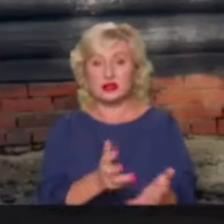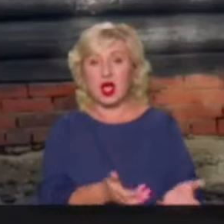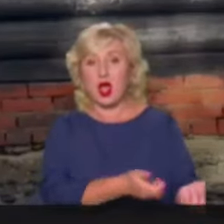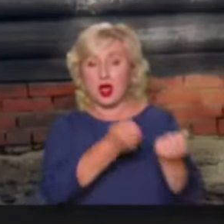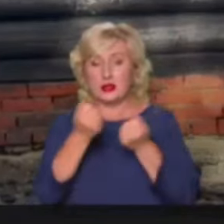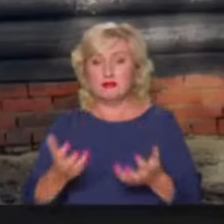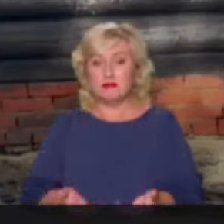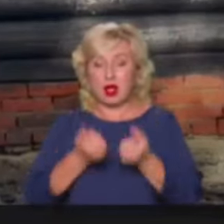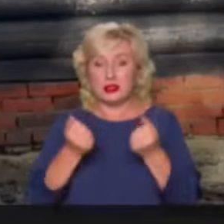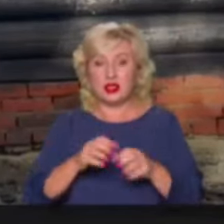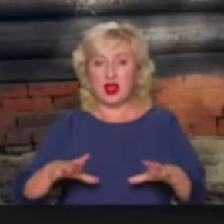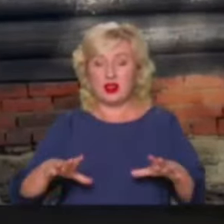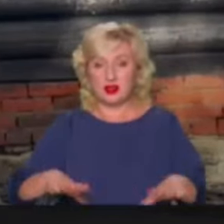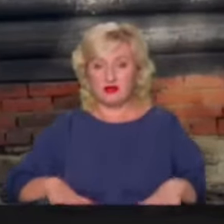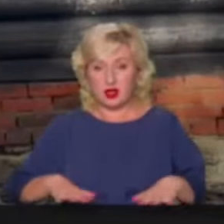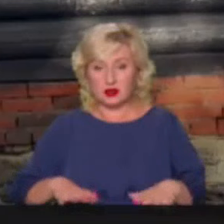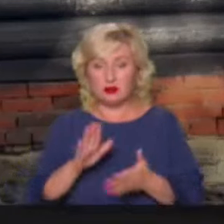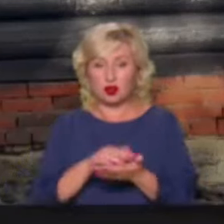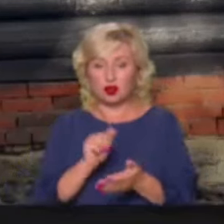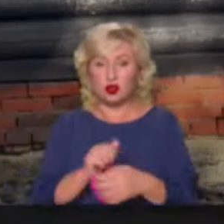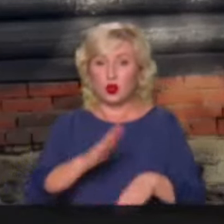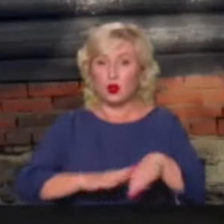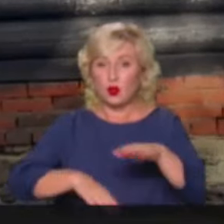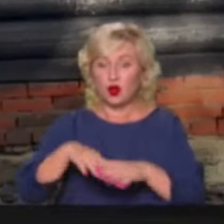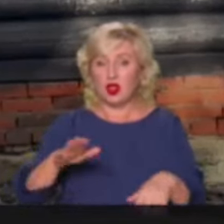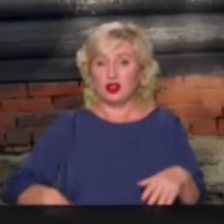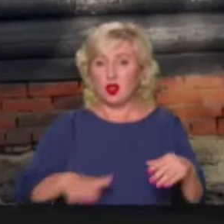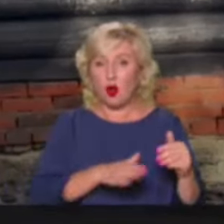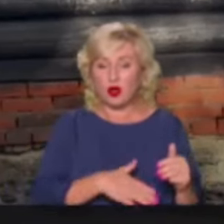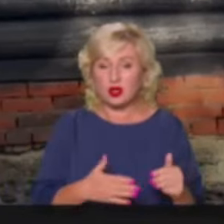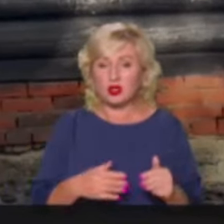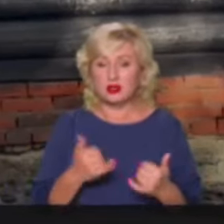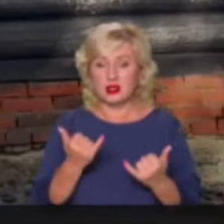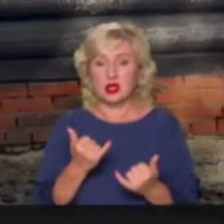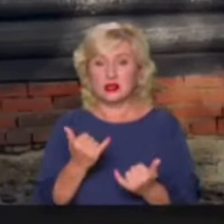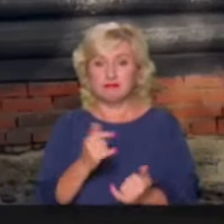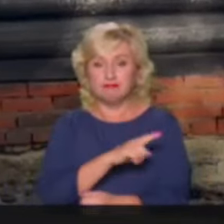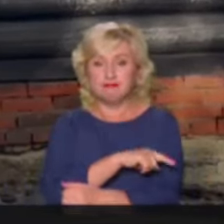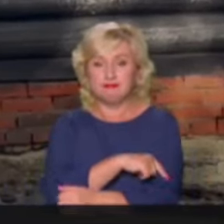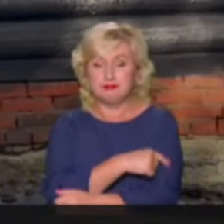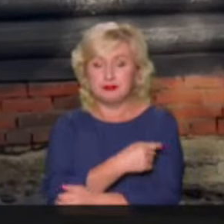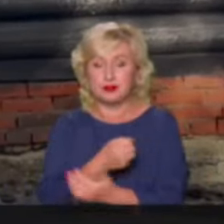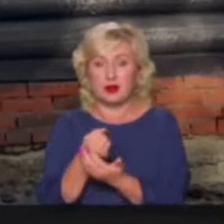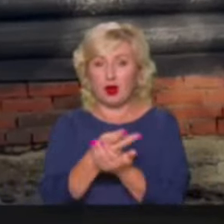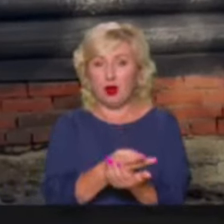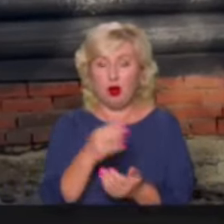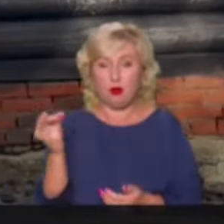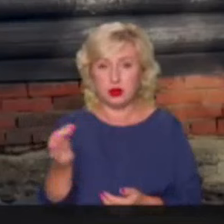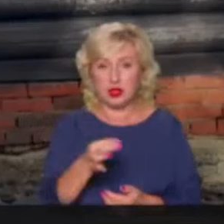тварин, пошкодив руки, ноги. Наразі він знаходиться в обласній лікарні,